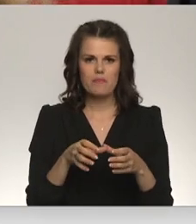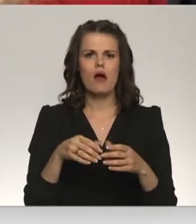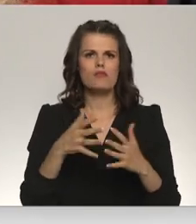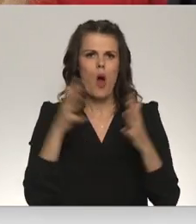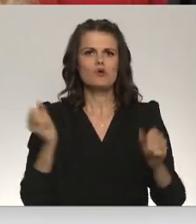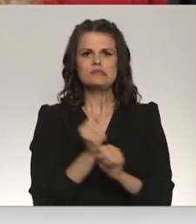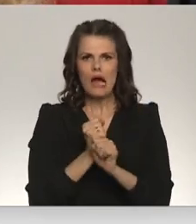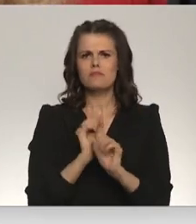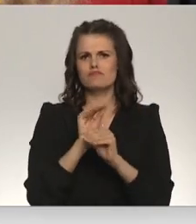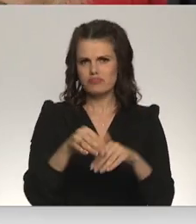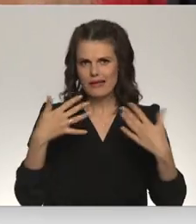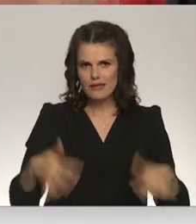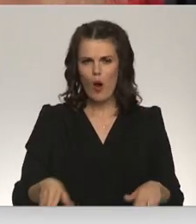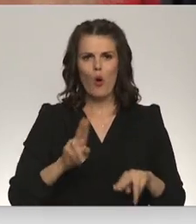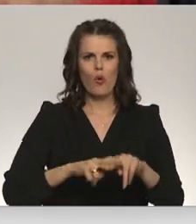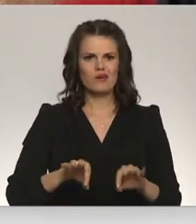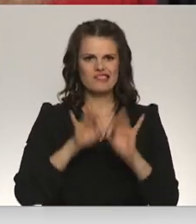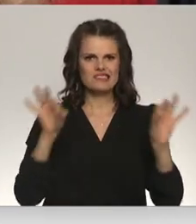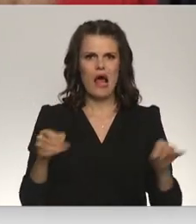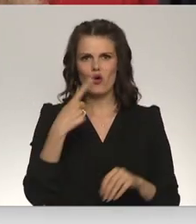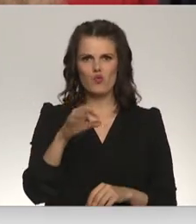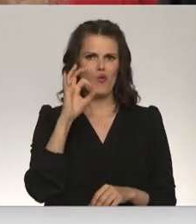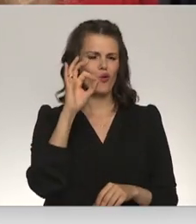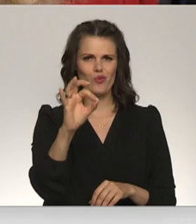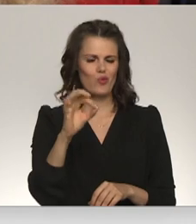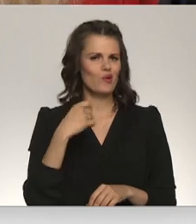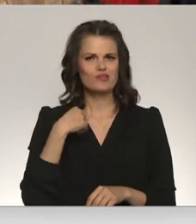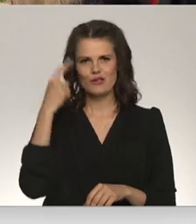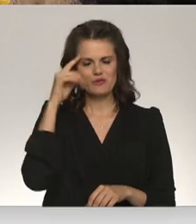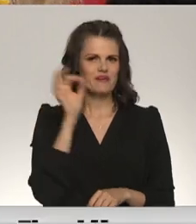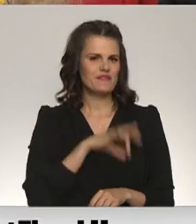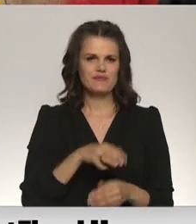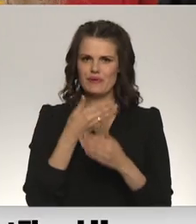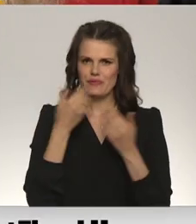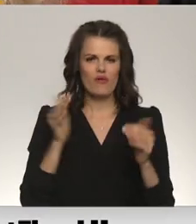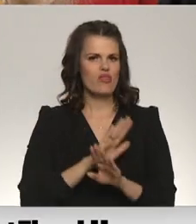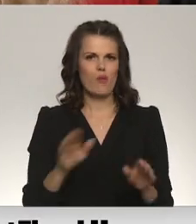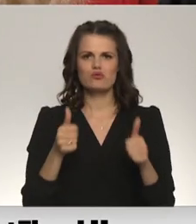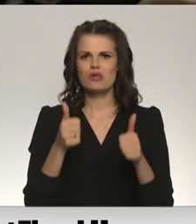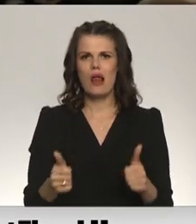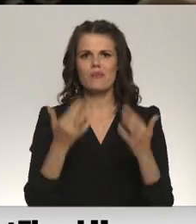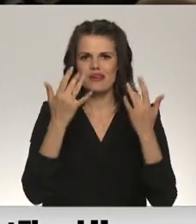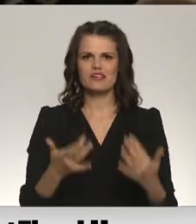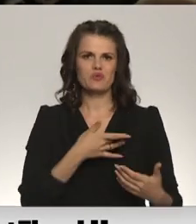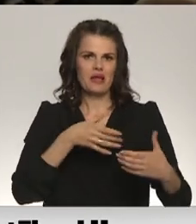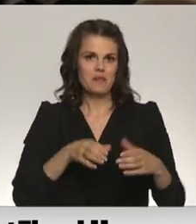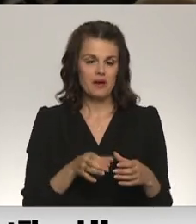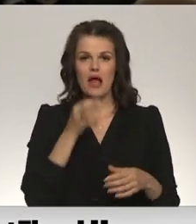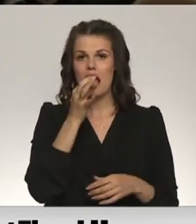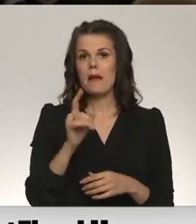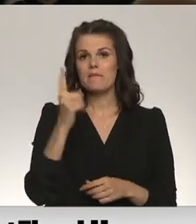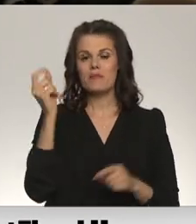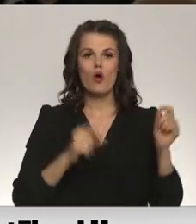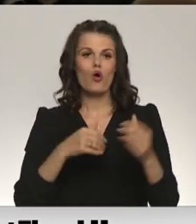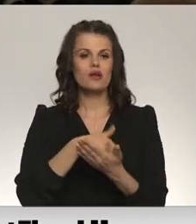no nulles. Es neticu, ka tas varētu nākt partijai pa labu un nest labus rezultātus. Pirmā kongresa daļā, kurā